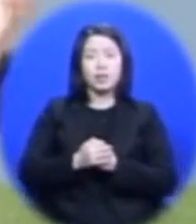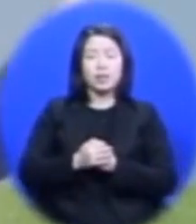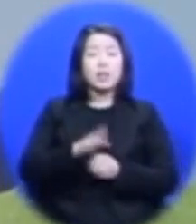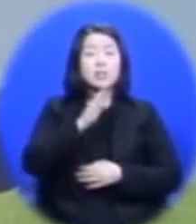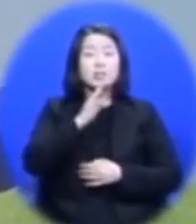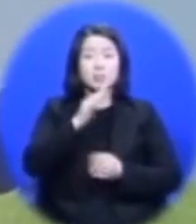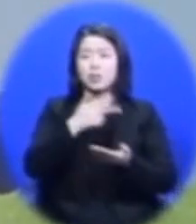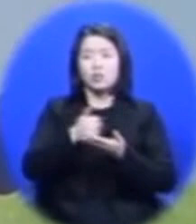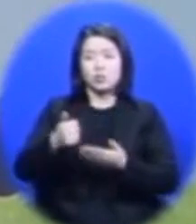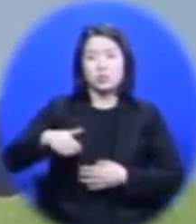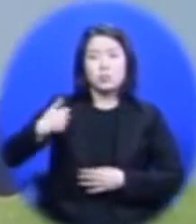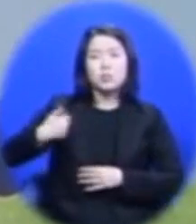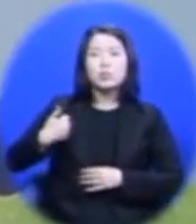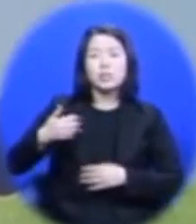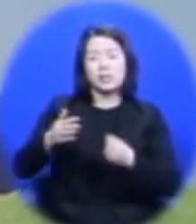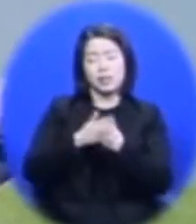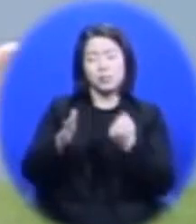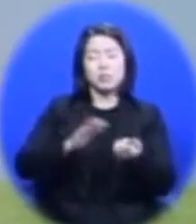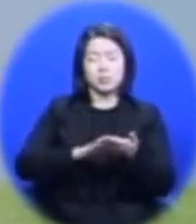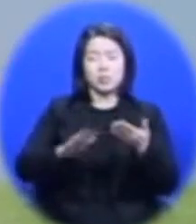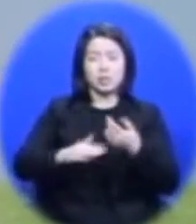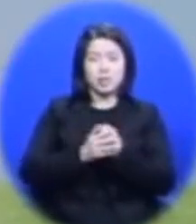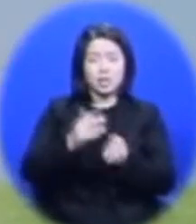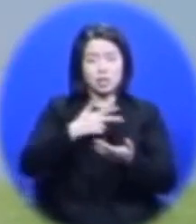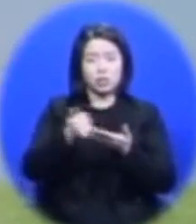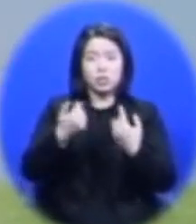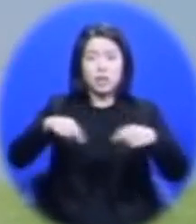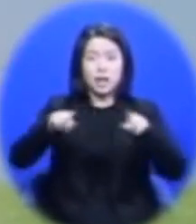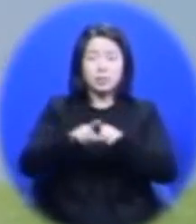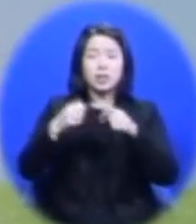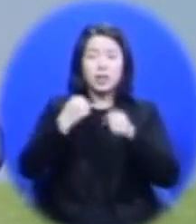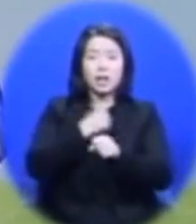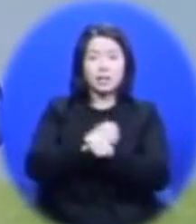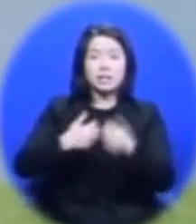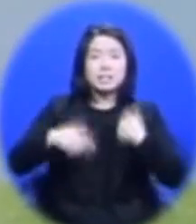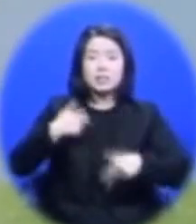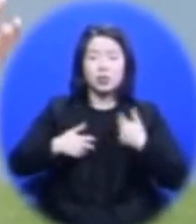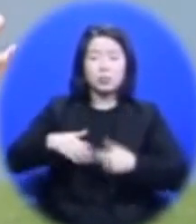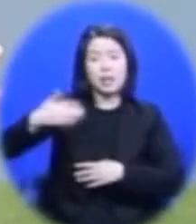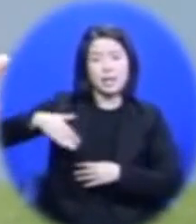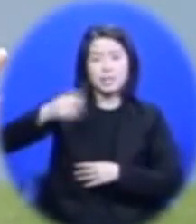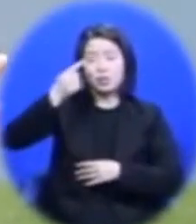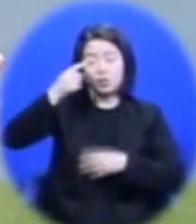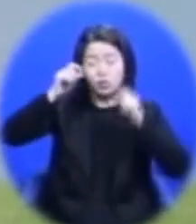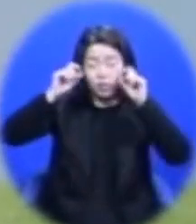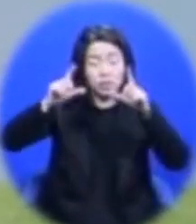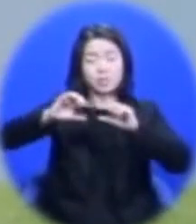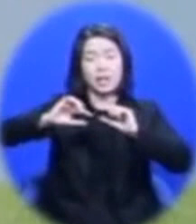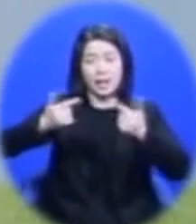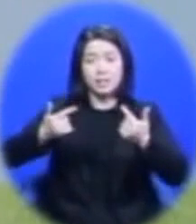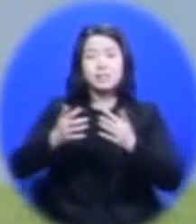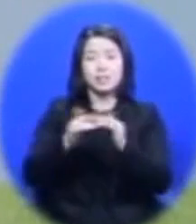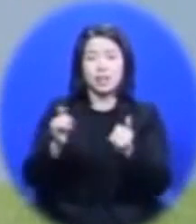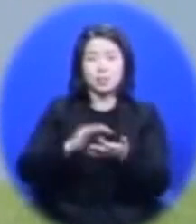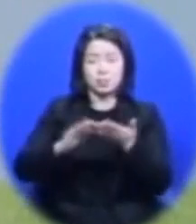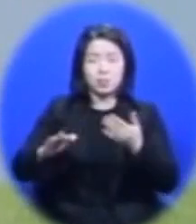정말 주님을 모르는 거죠. 주님과 함께하는 즐거움이 아직도 눈뜨지 않은 사람들이죠.